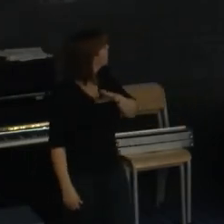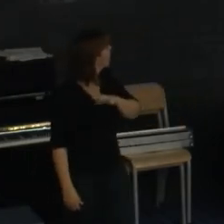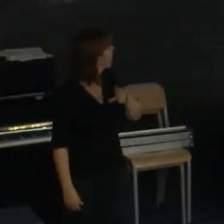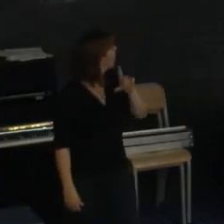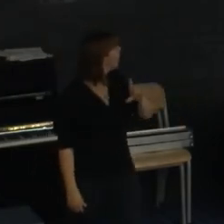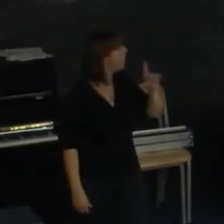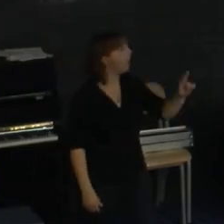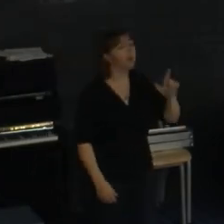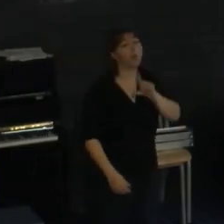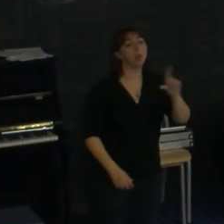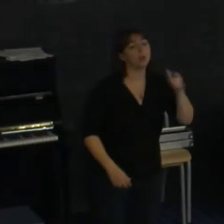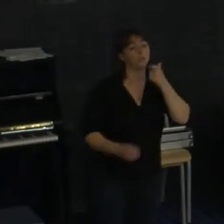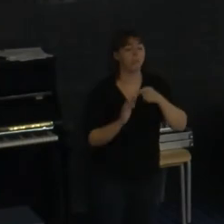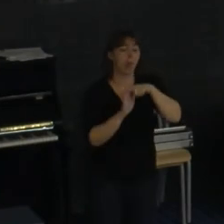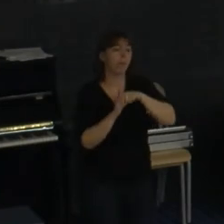long list.